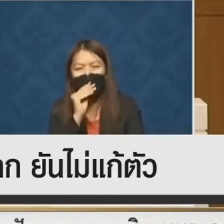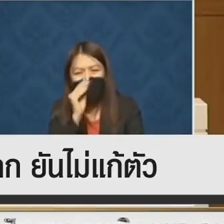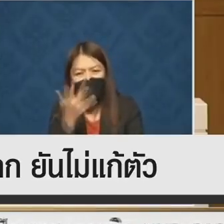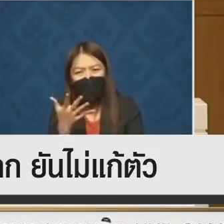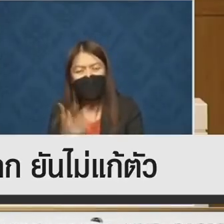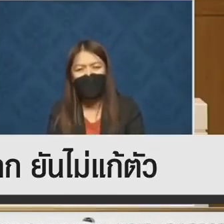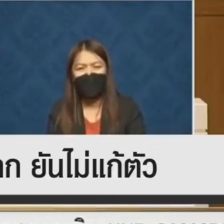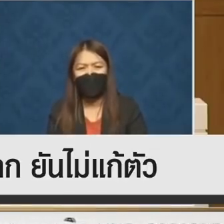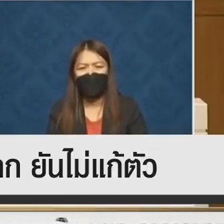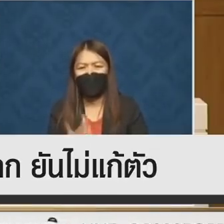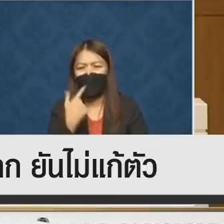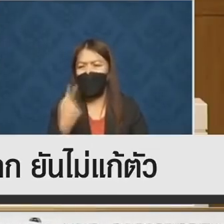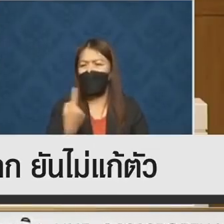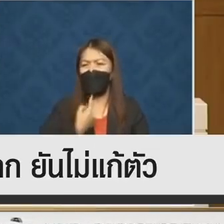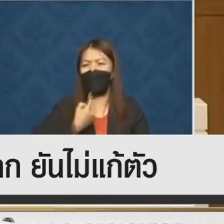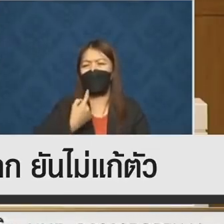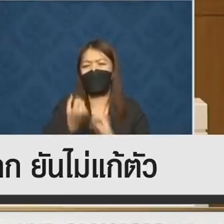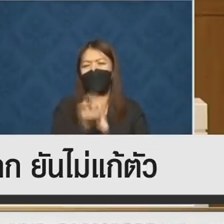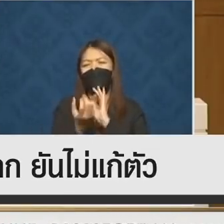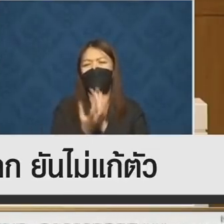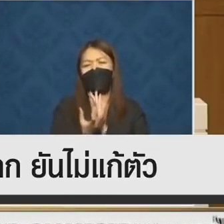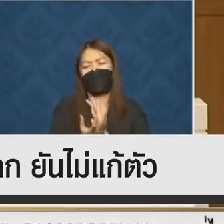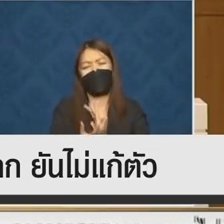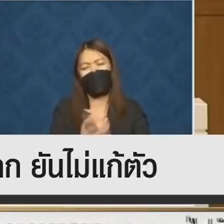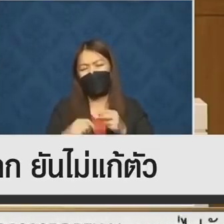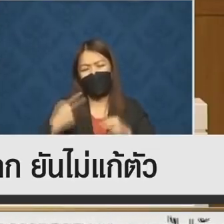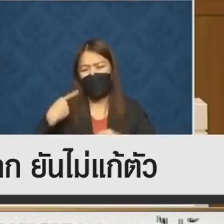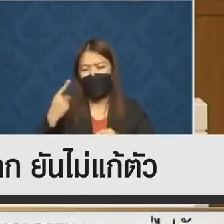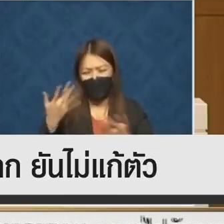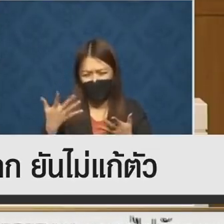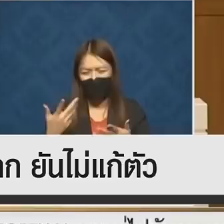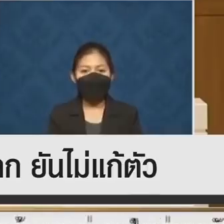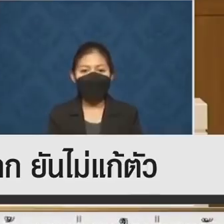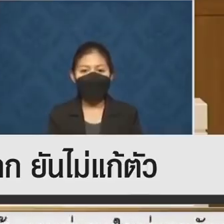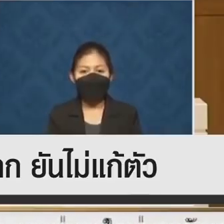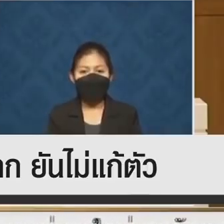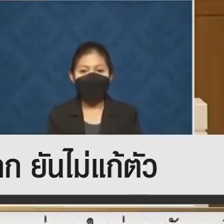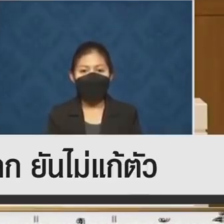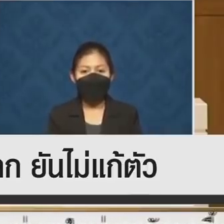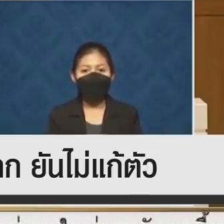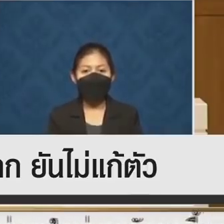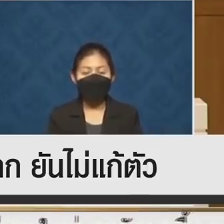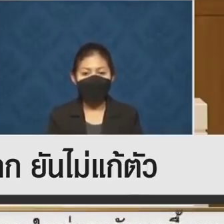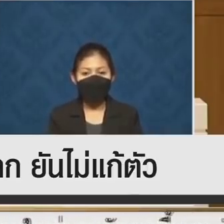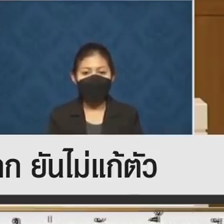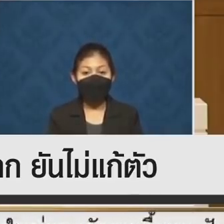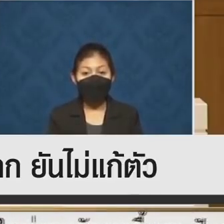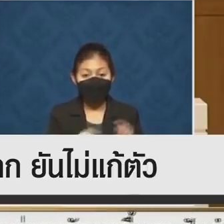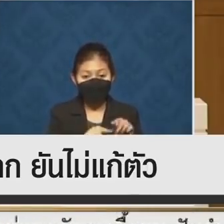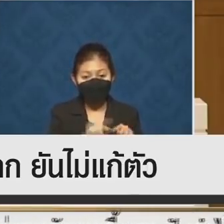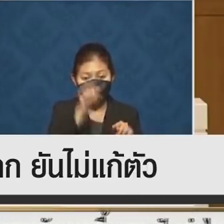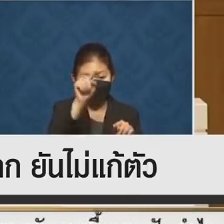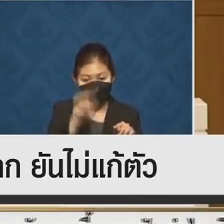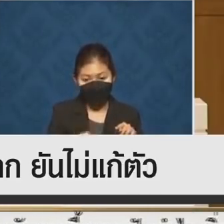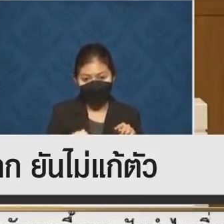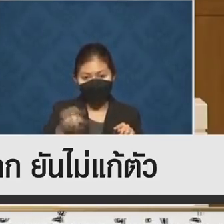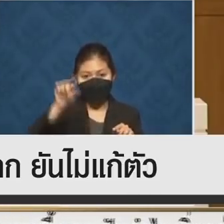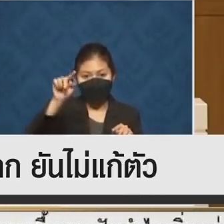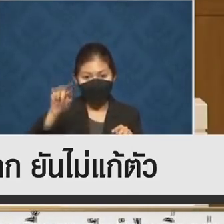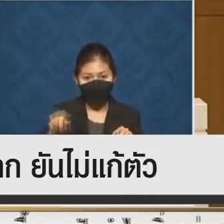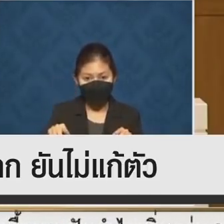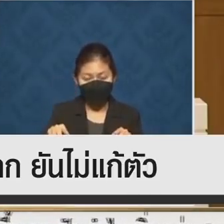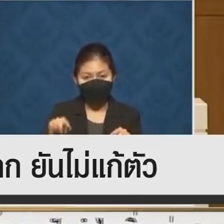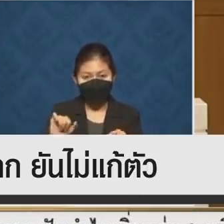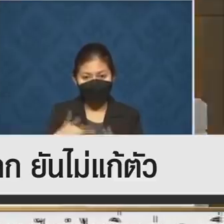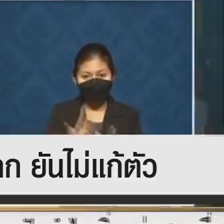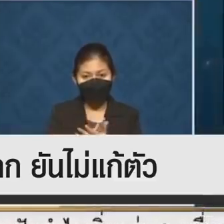มัวแต่โจมตีกันไปกันมามันไม่เกิดประโยชน์อะไรทั้งสิ้นในเวลานี้เลยนะ ในตอนขึ้นมาช่วงหัวค่ำ